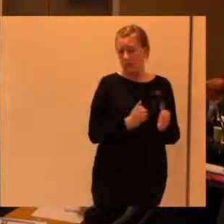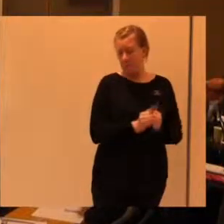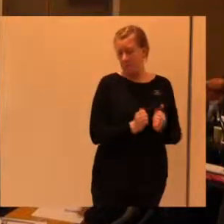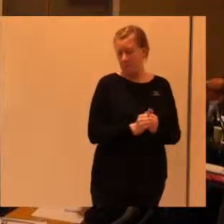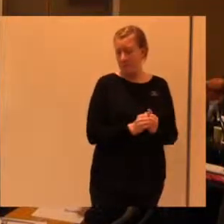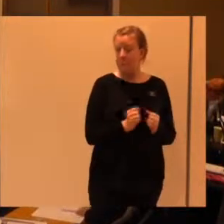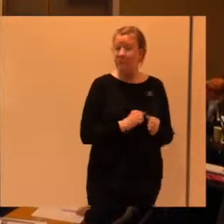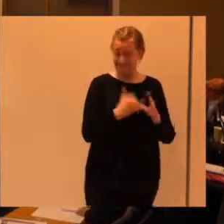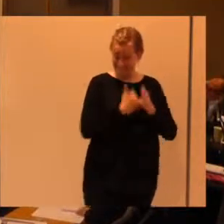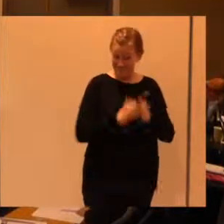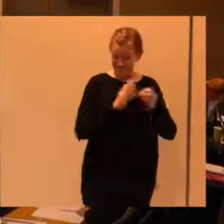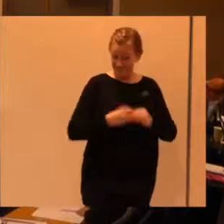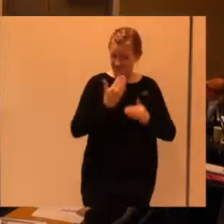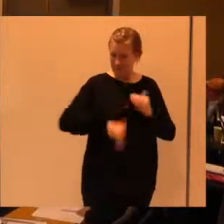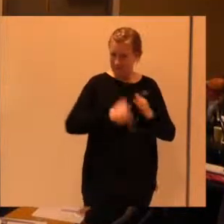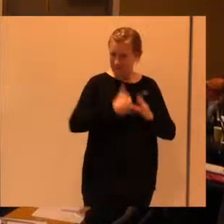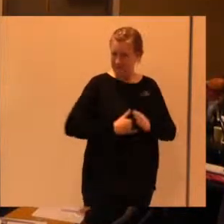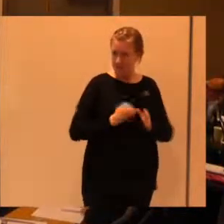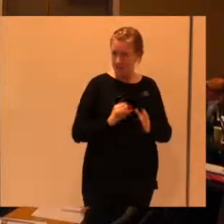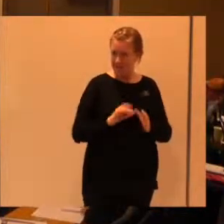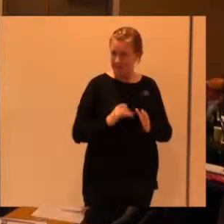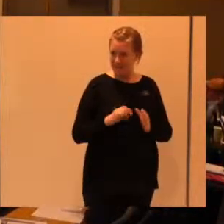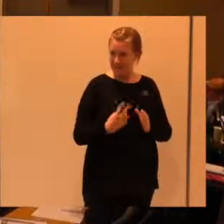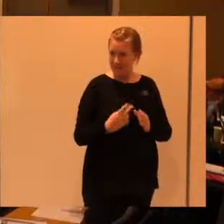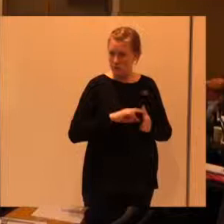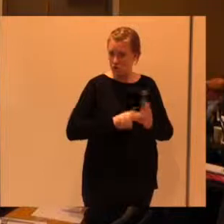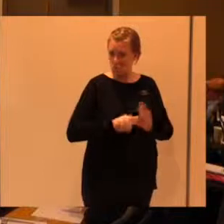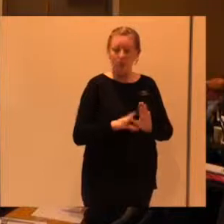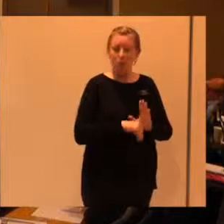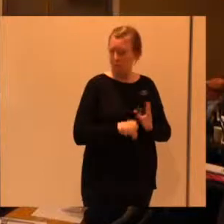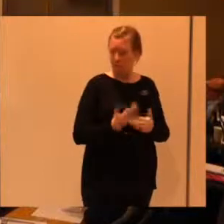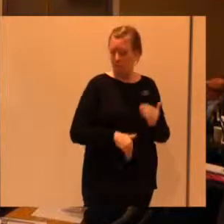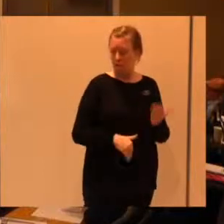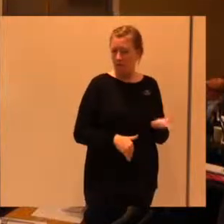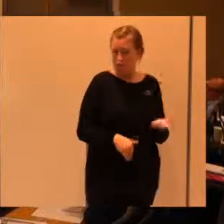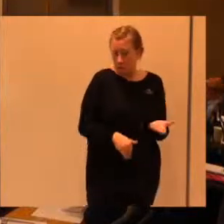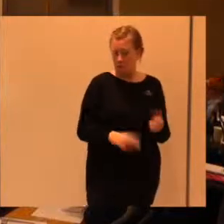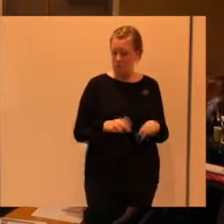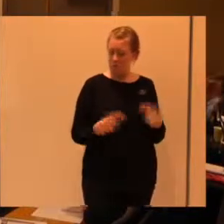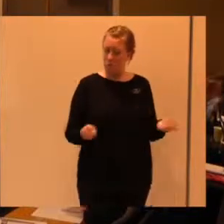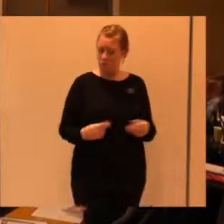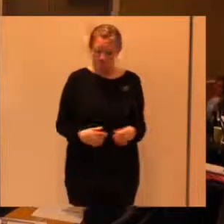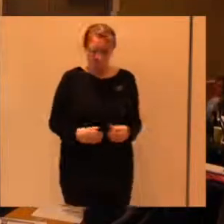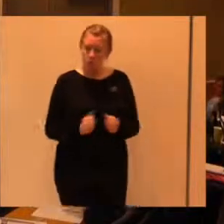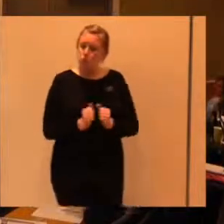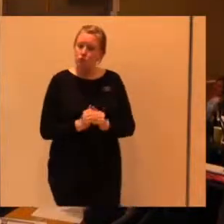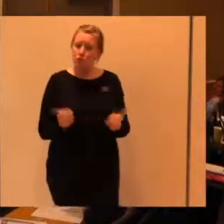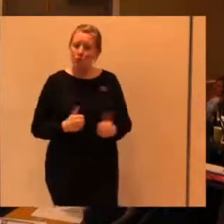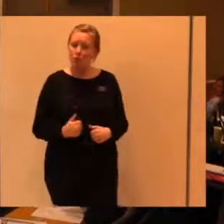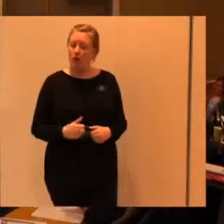direkt i operativsystemet. Så kostar de i alla fall inte mer än vad en vanlig konsumentprodukt